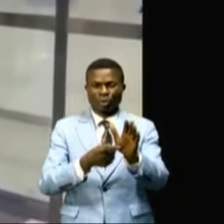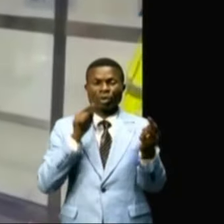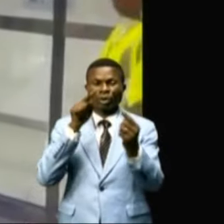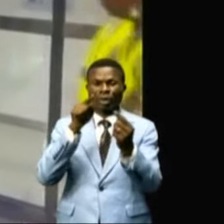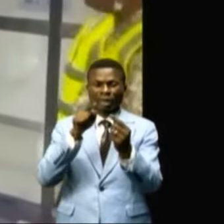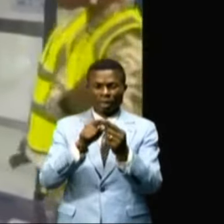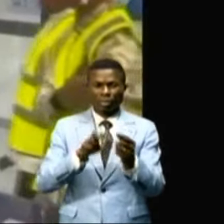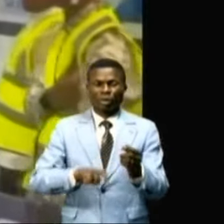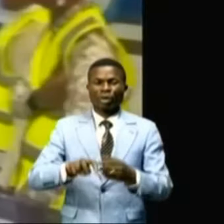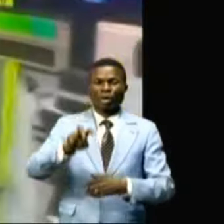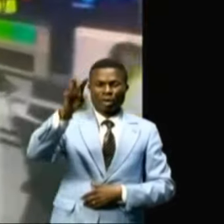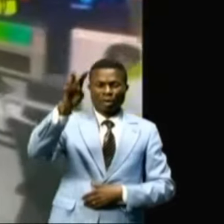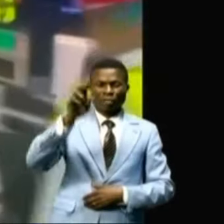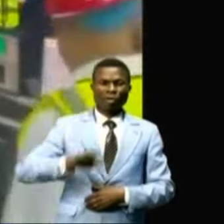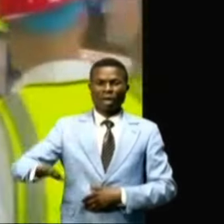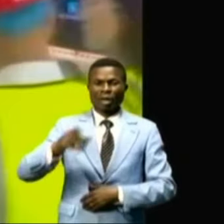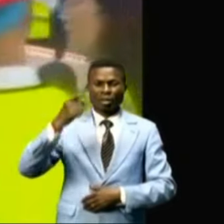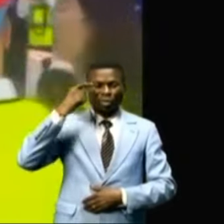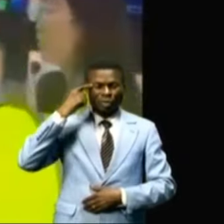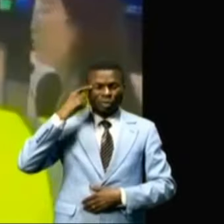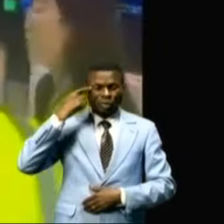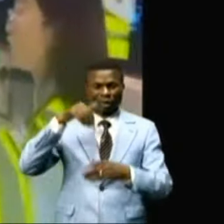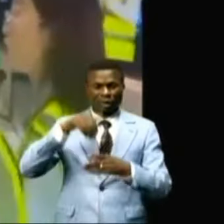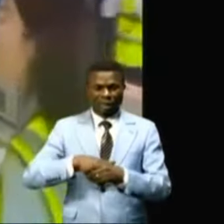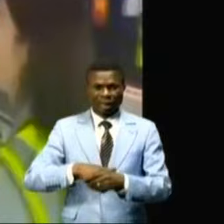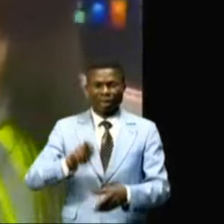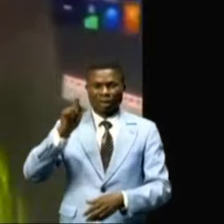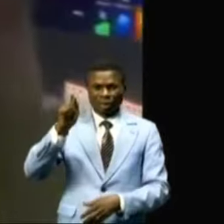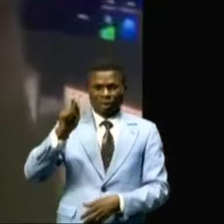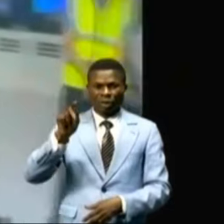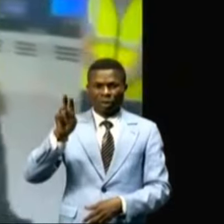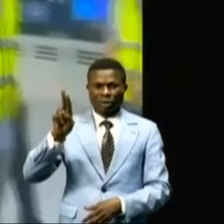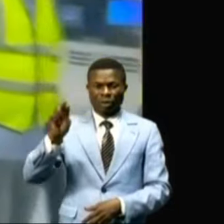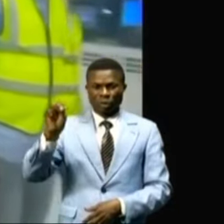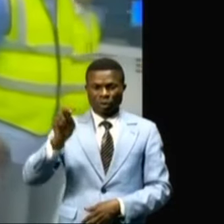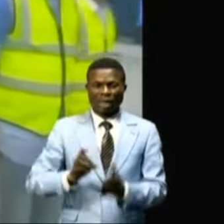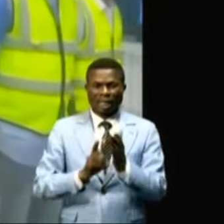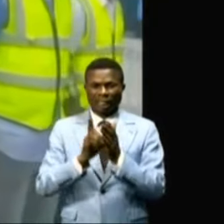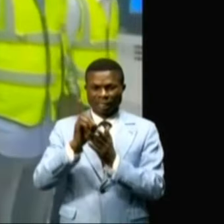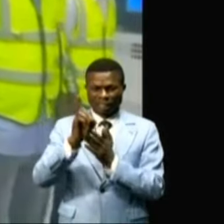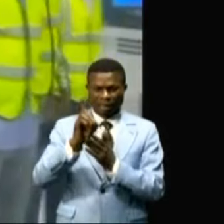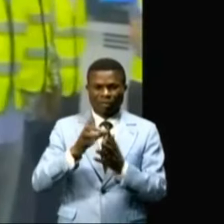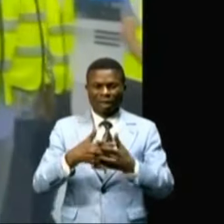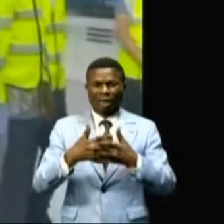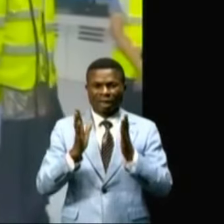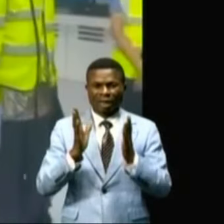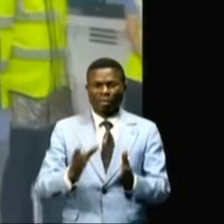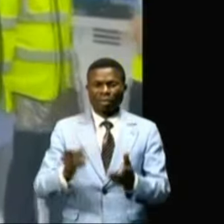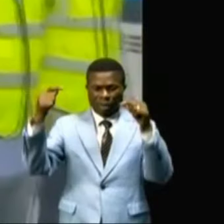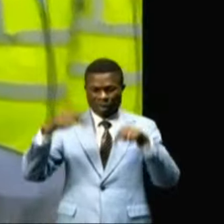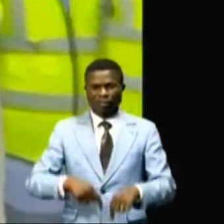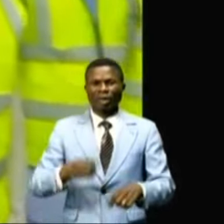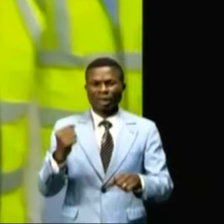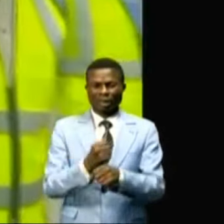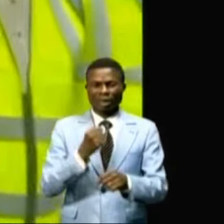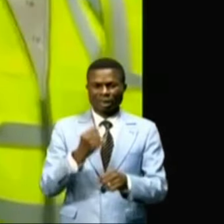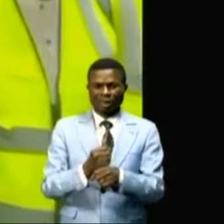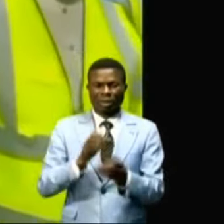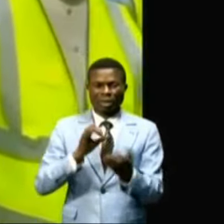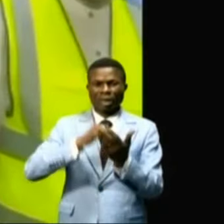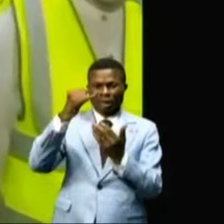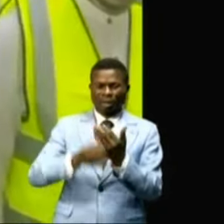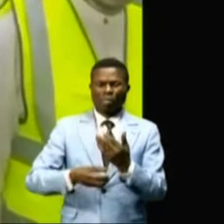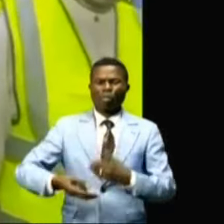mission effectuée en Chine, précisément à Tiang, dans le but de booster les différents partenaires à la réalisation de ce projet de